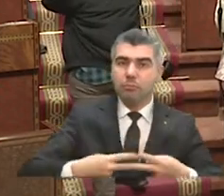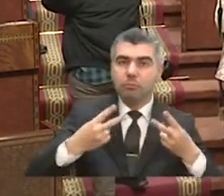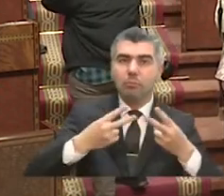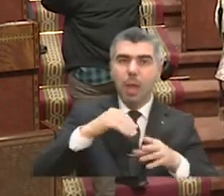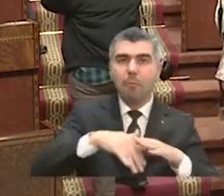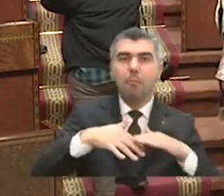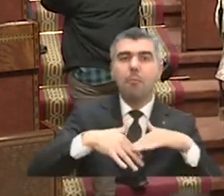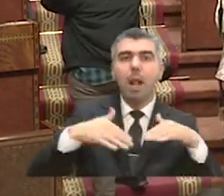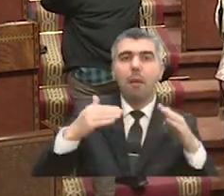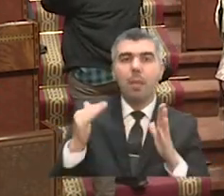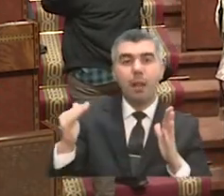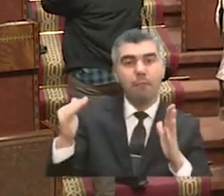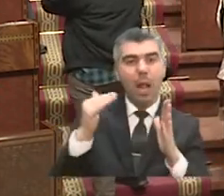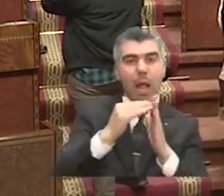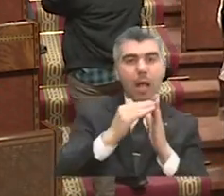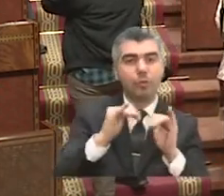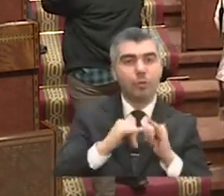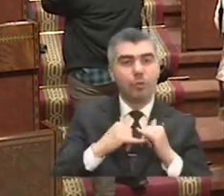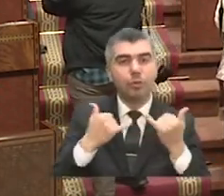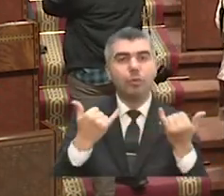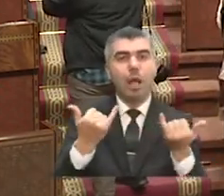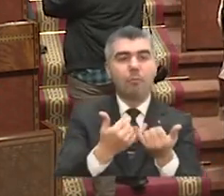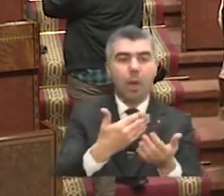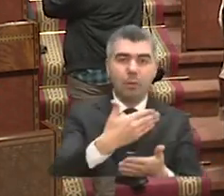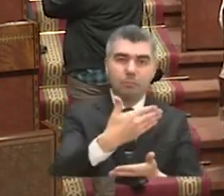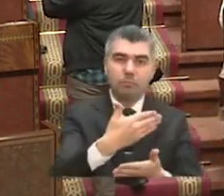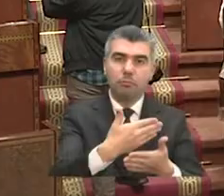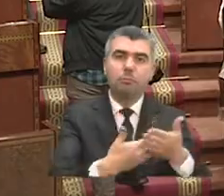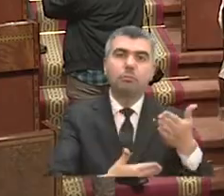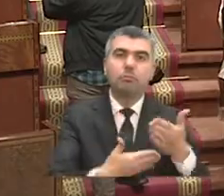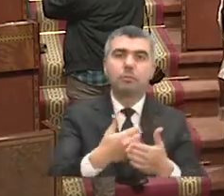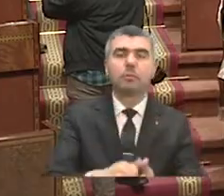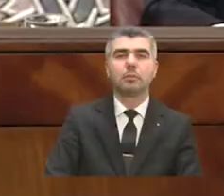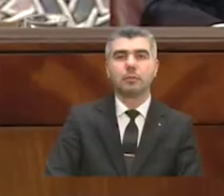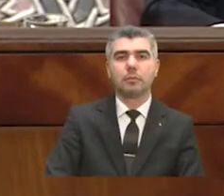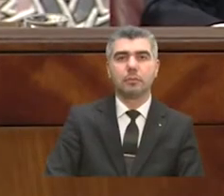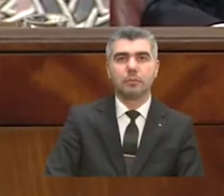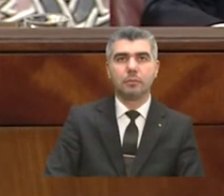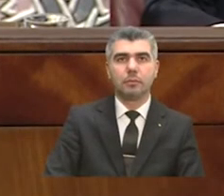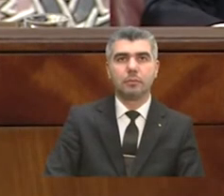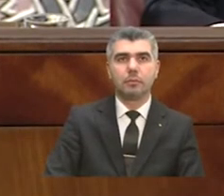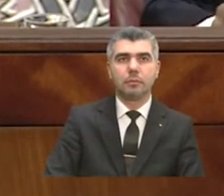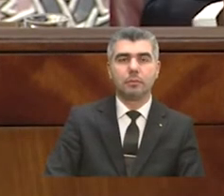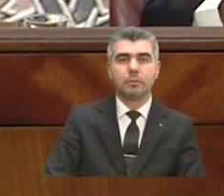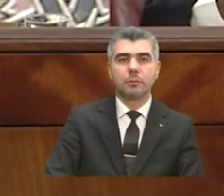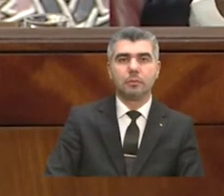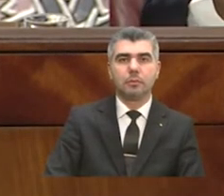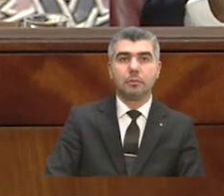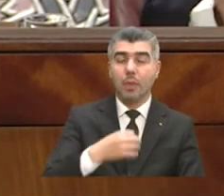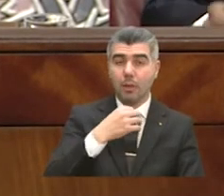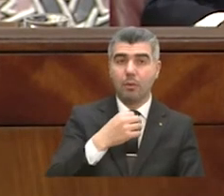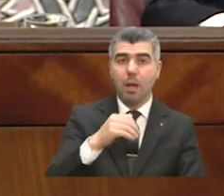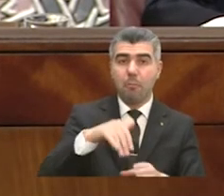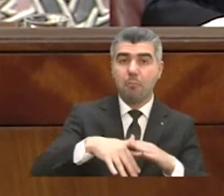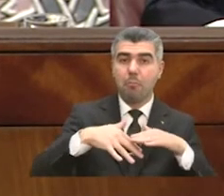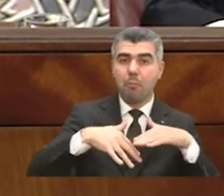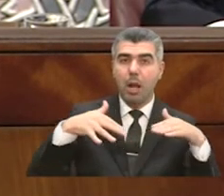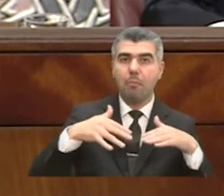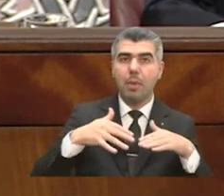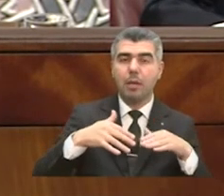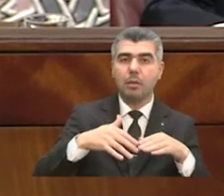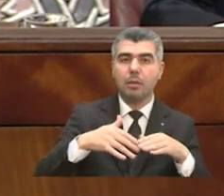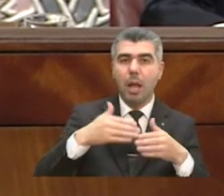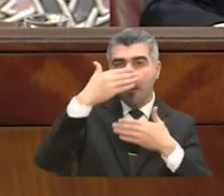le Parlement, à l'issue de cette session, a publié le communiqué.